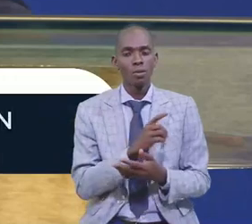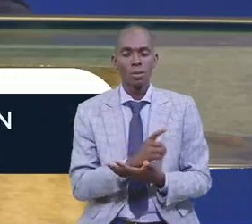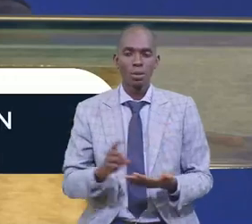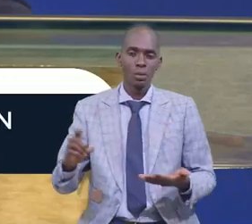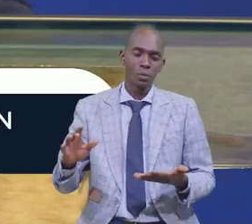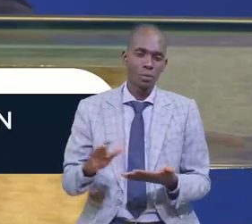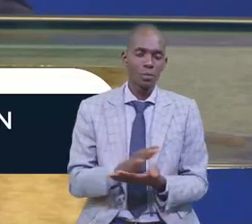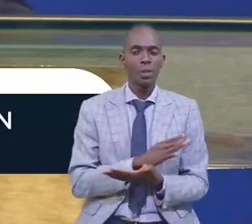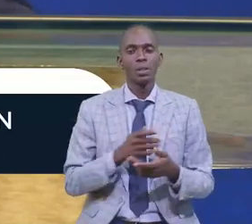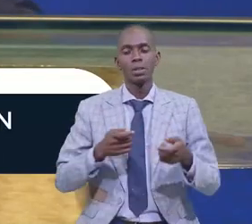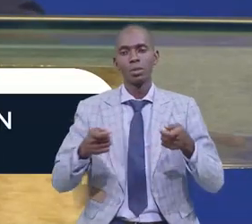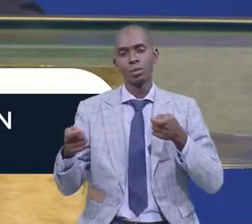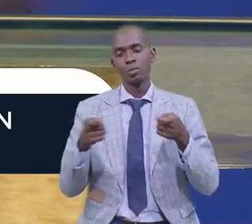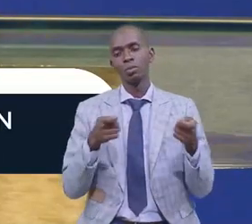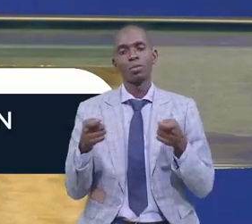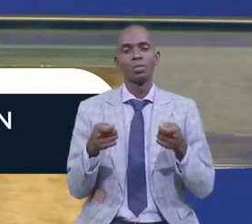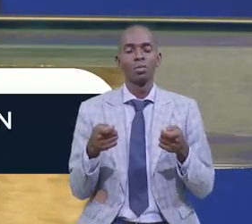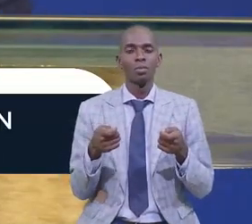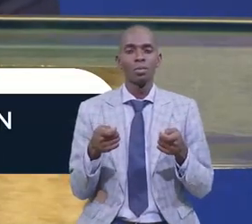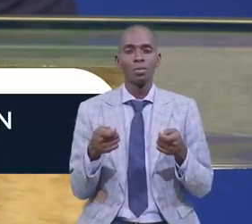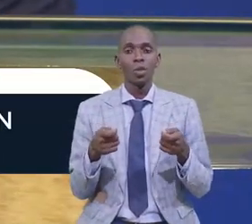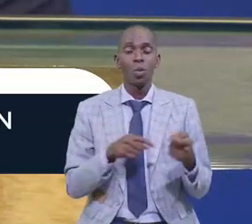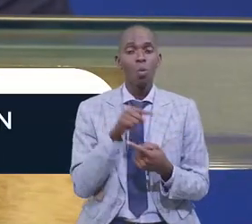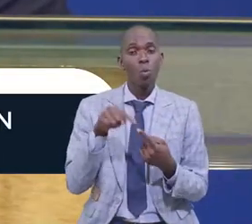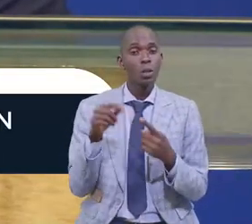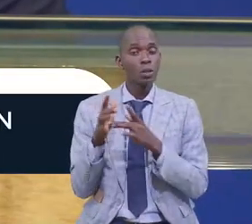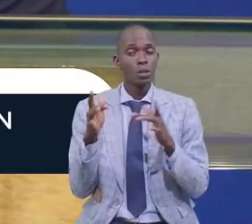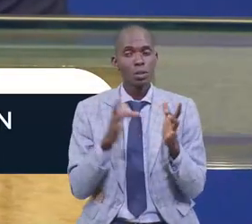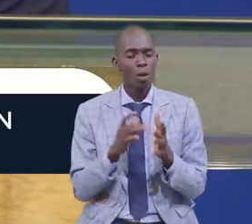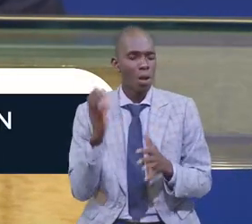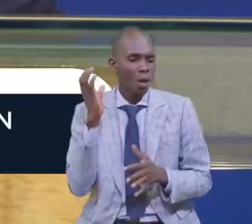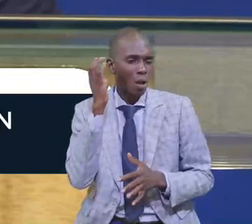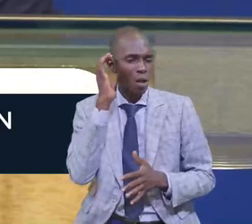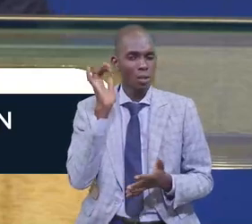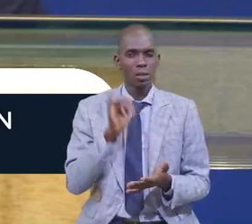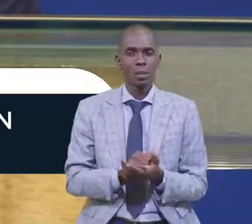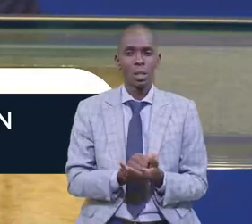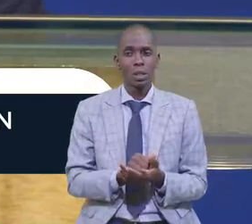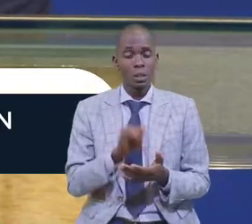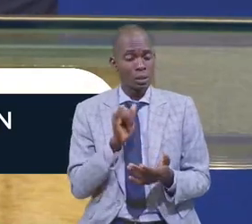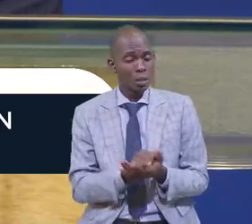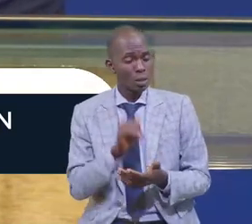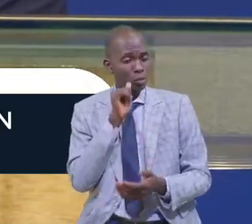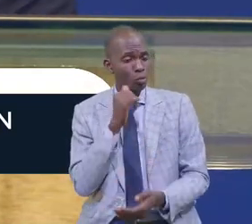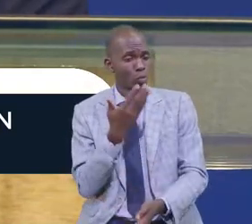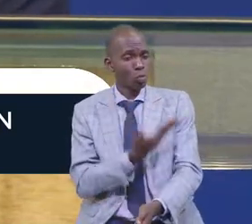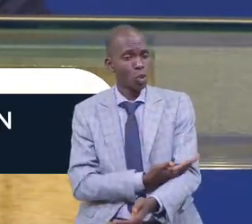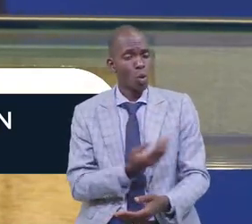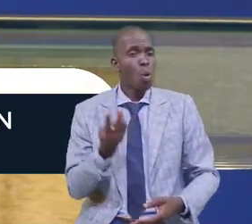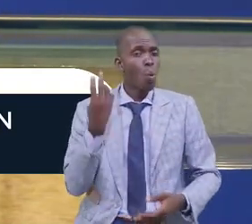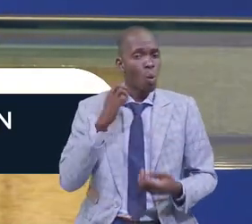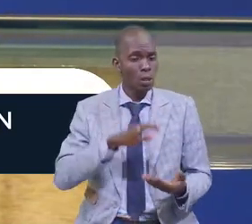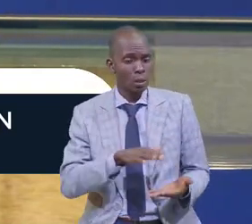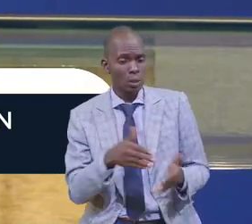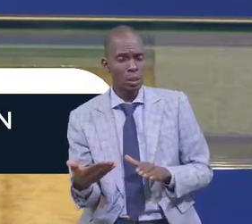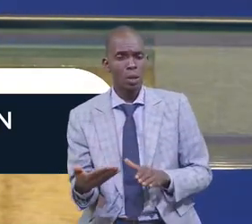domination divine. L'assurance de la domination divine. Lorsque Jésus a appris que la fille là était